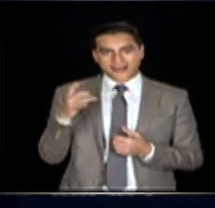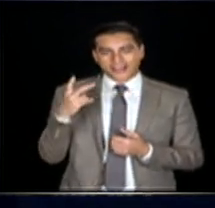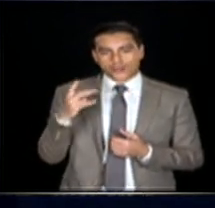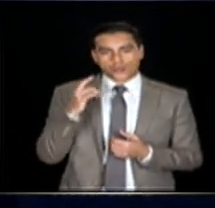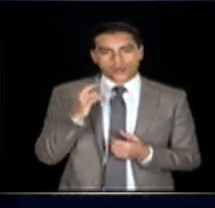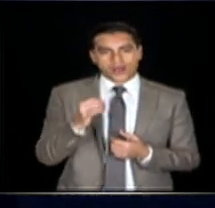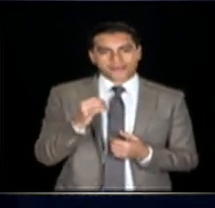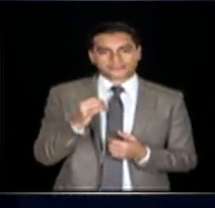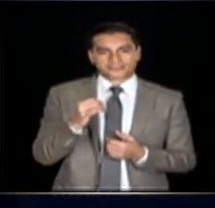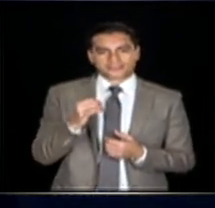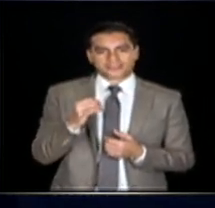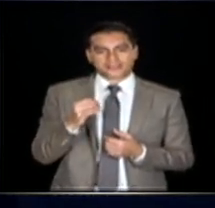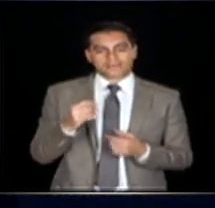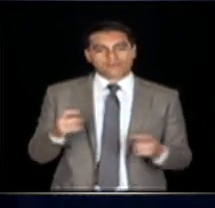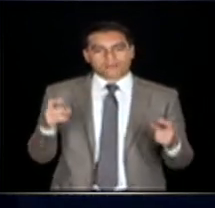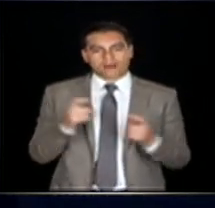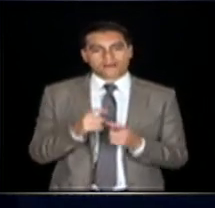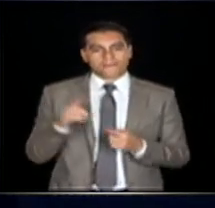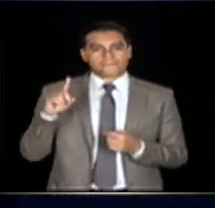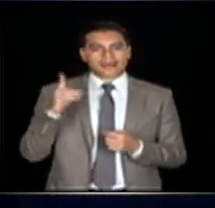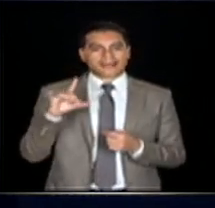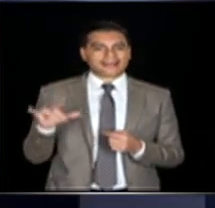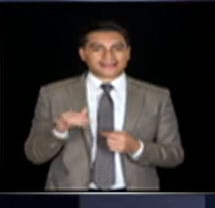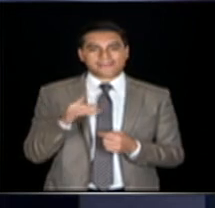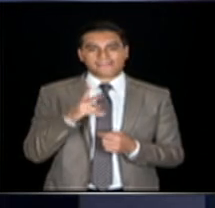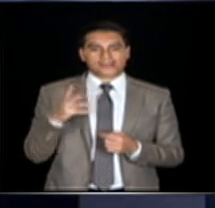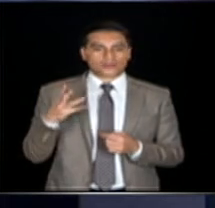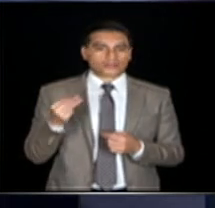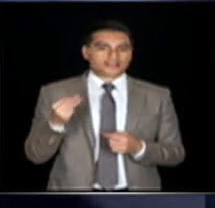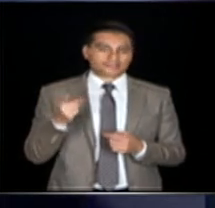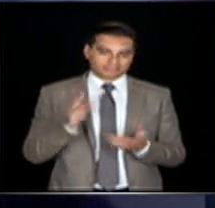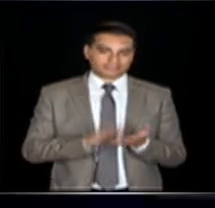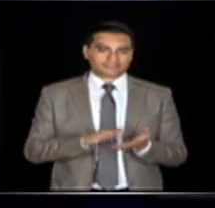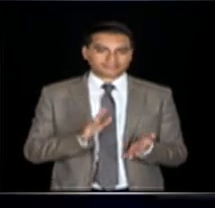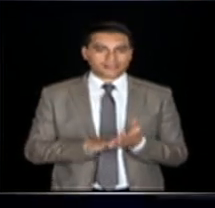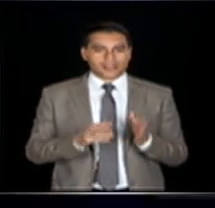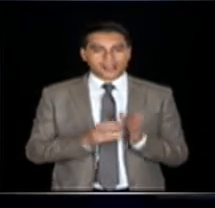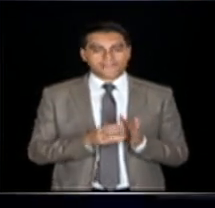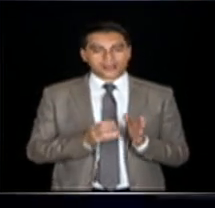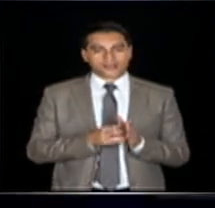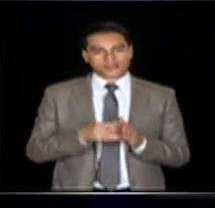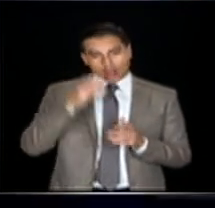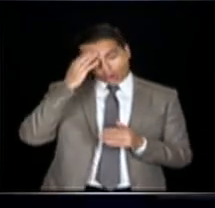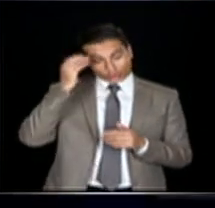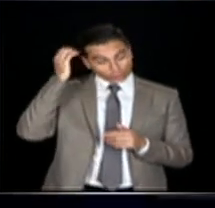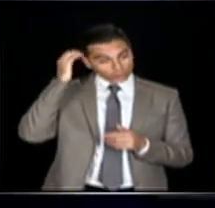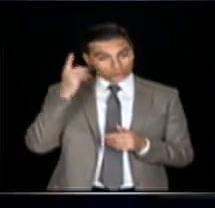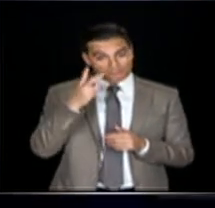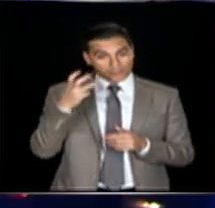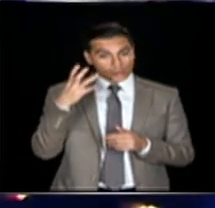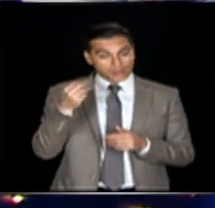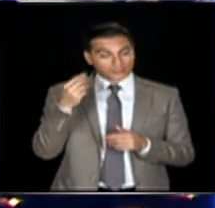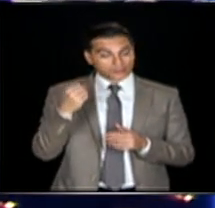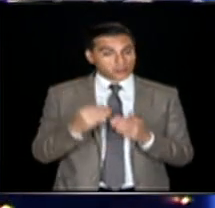1152 مباراة. بدري 230، برافو عليك. جامعة أسيوط 230، جامعة